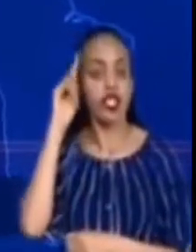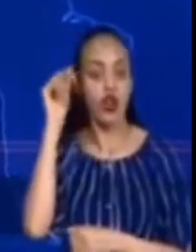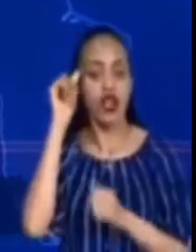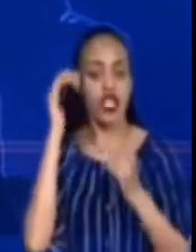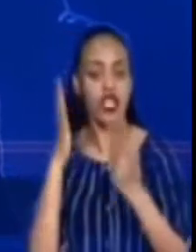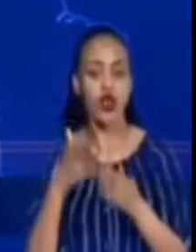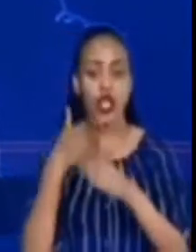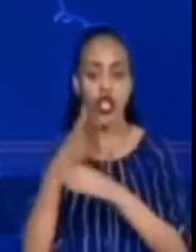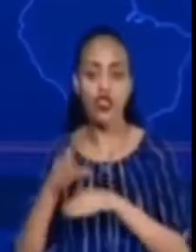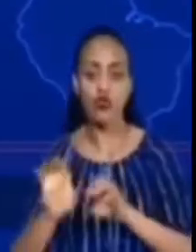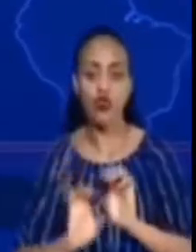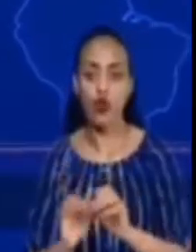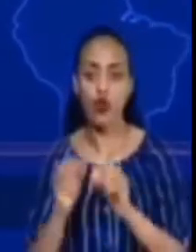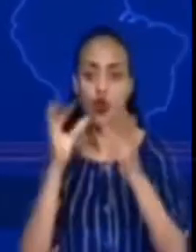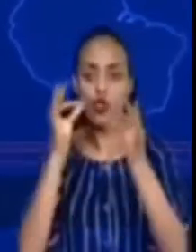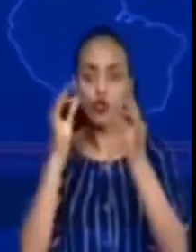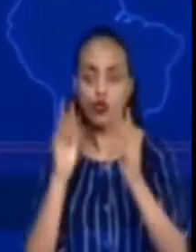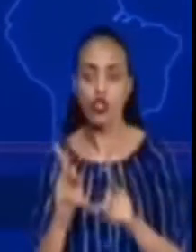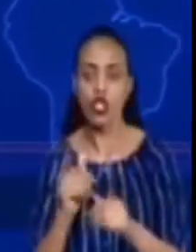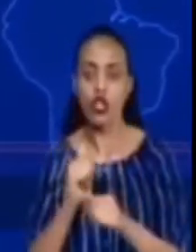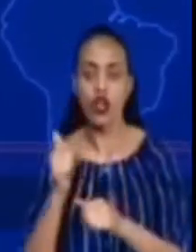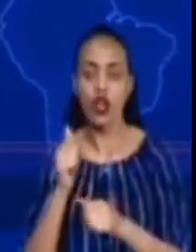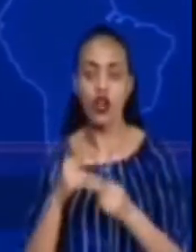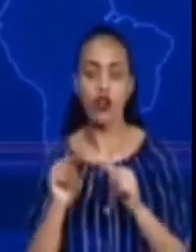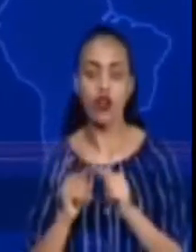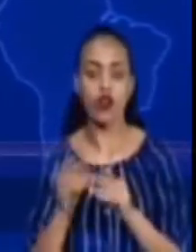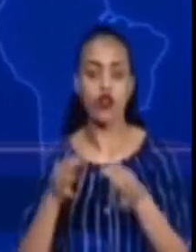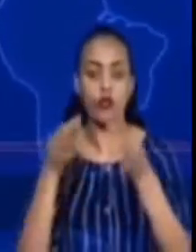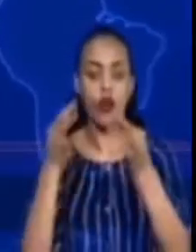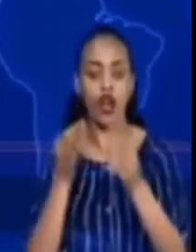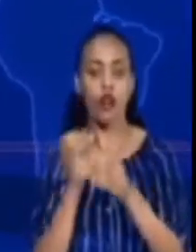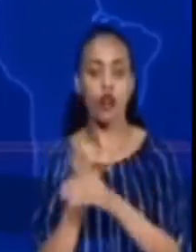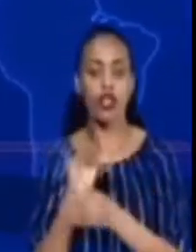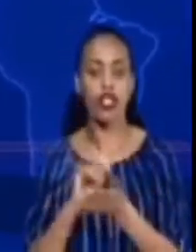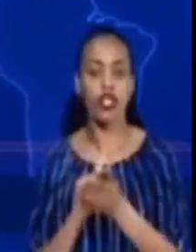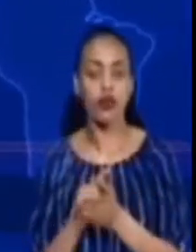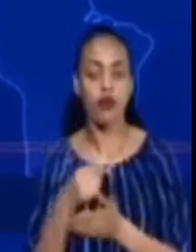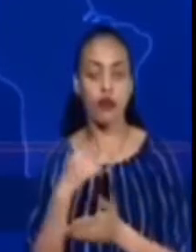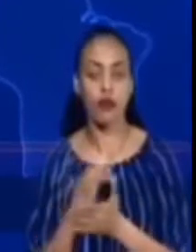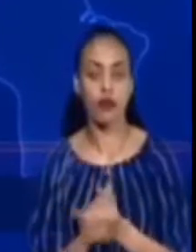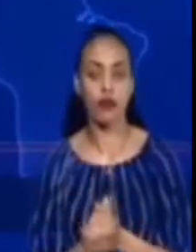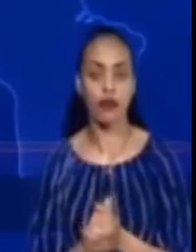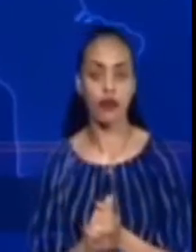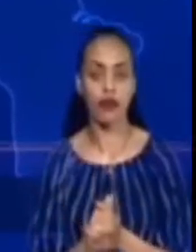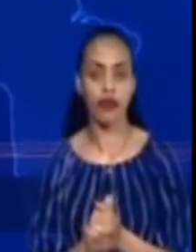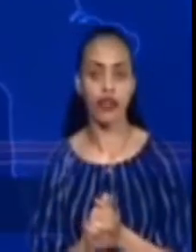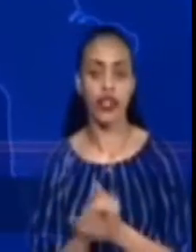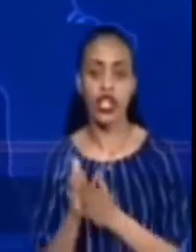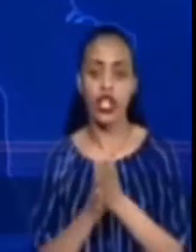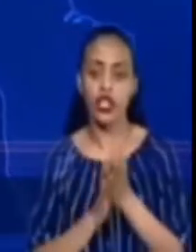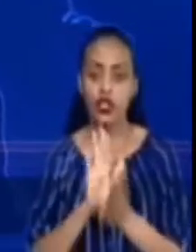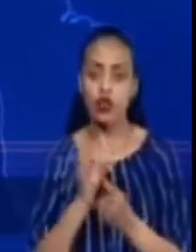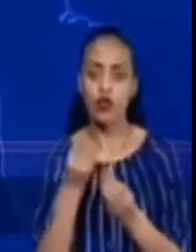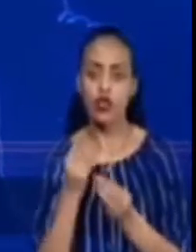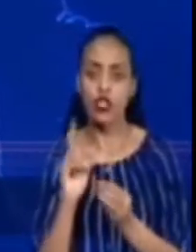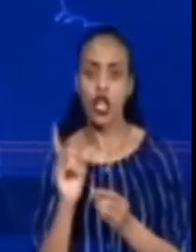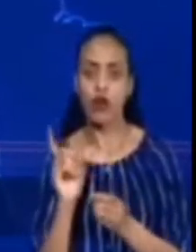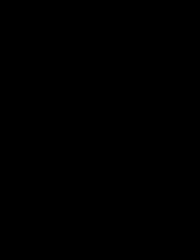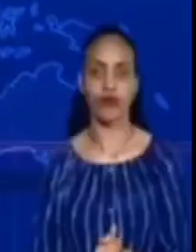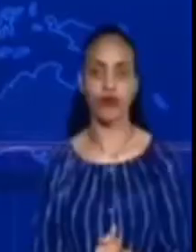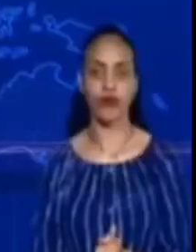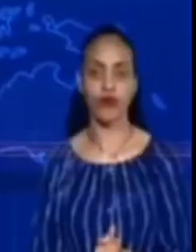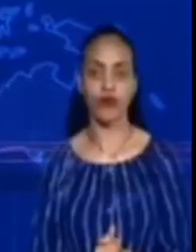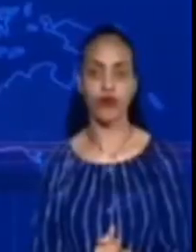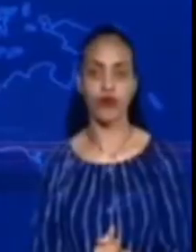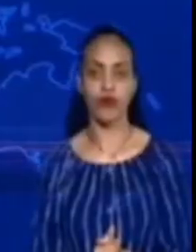ነው የሚመለከተው የቄሳር ለቄሳር የሚለውን ህግ ክደ በቲያንስስም ታክስና ግብር ሳትከፍል